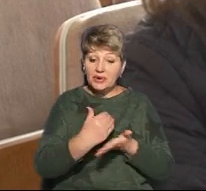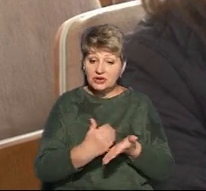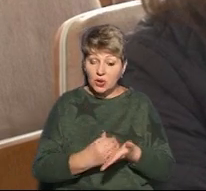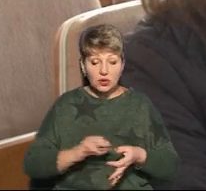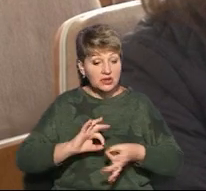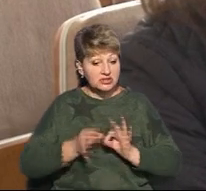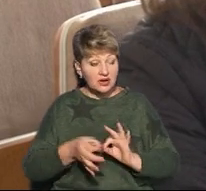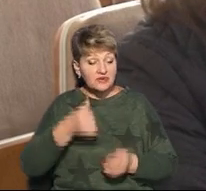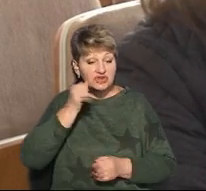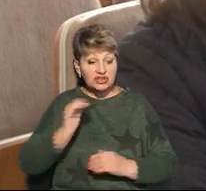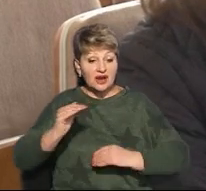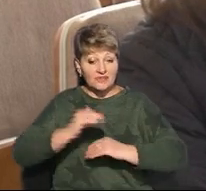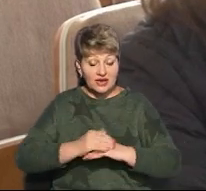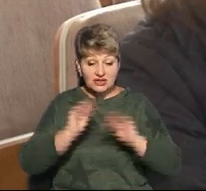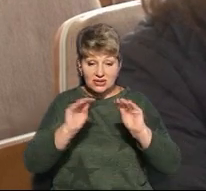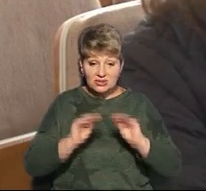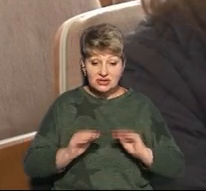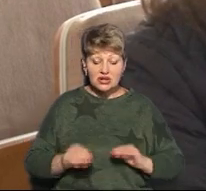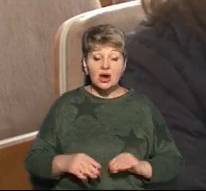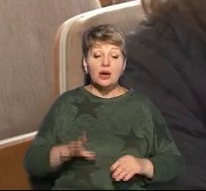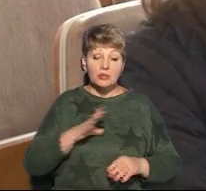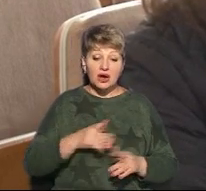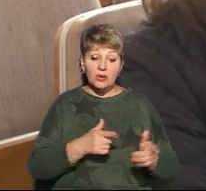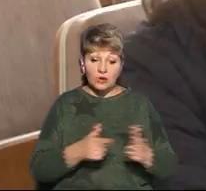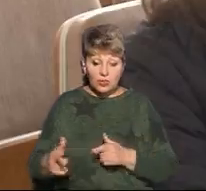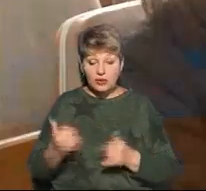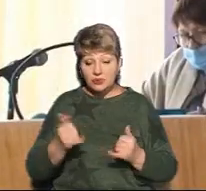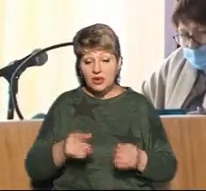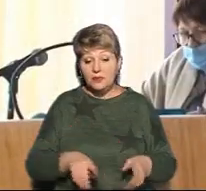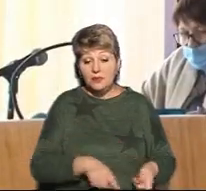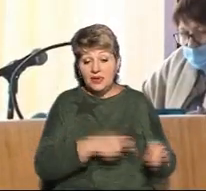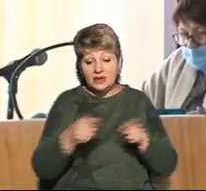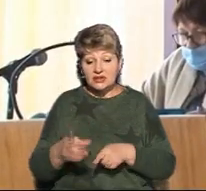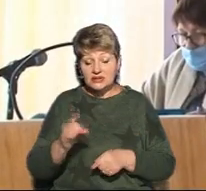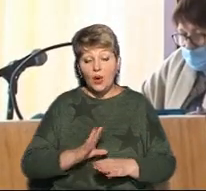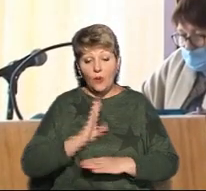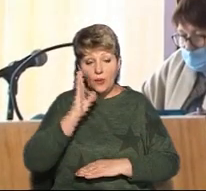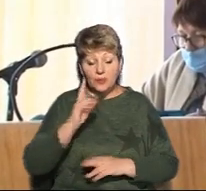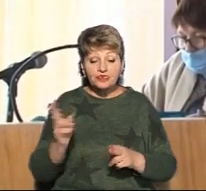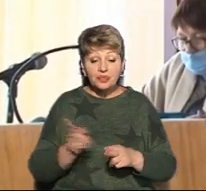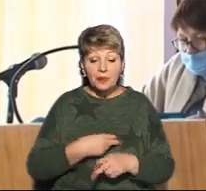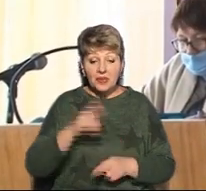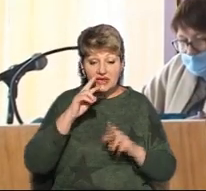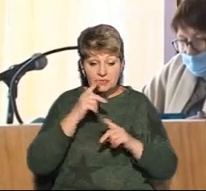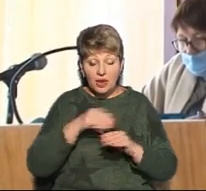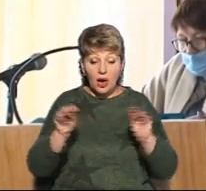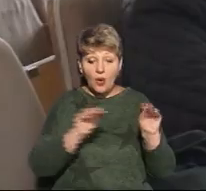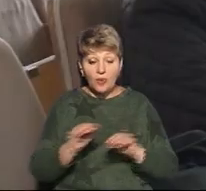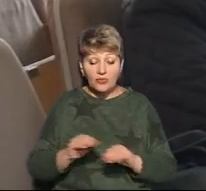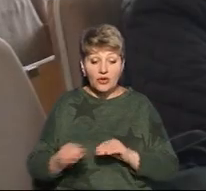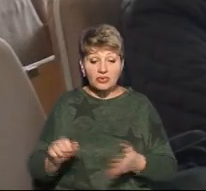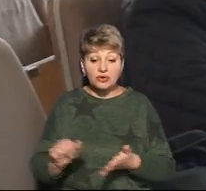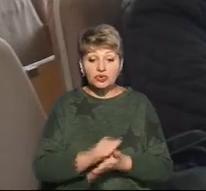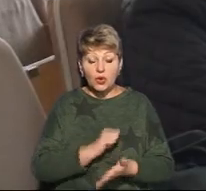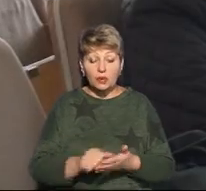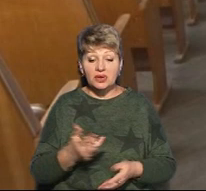пізно ввечері склали все, але вже було пізно їхати, тому перенесли на ранок. Без помилок оформили документацію Леське, Білозір'я